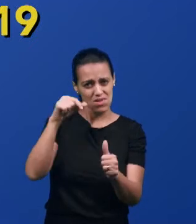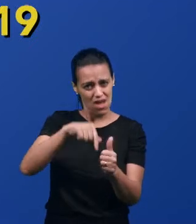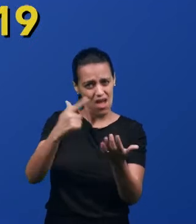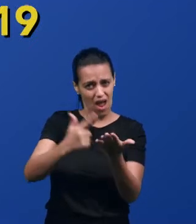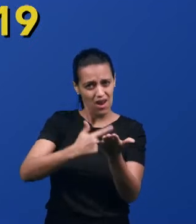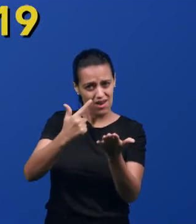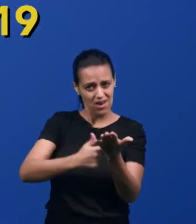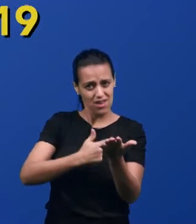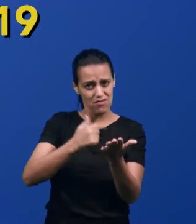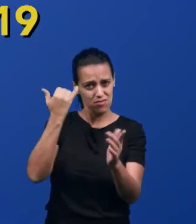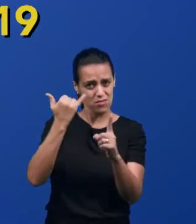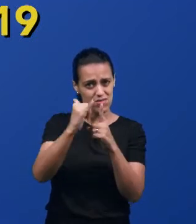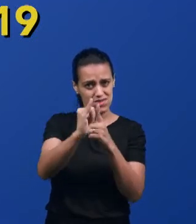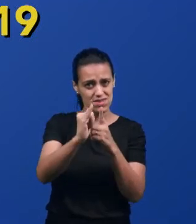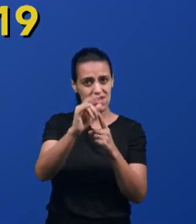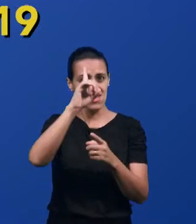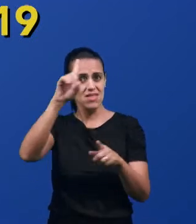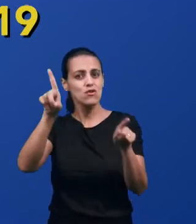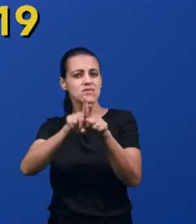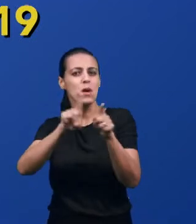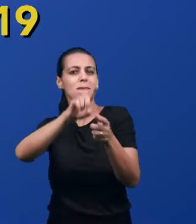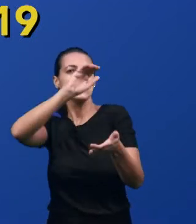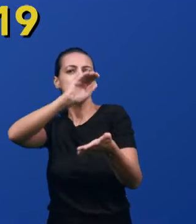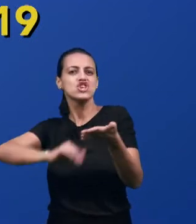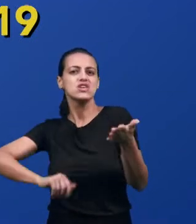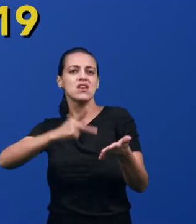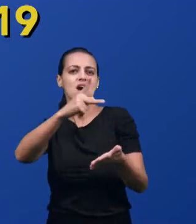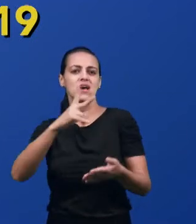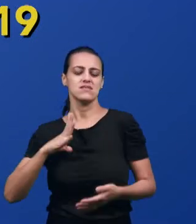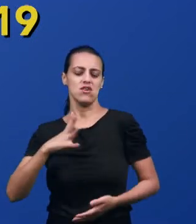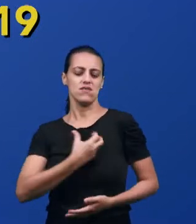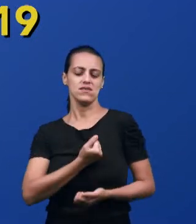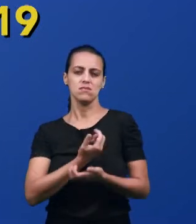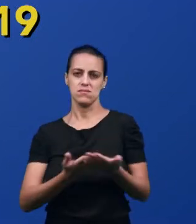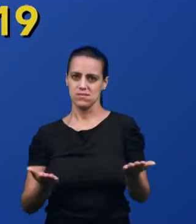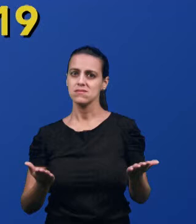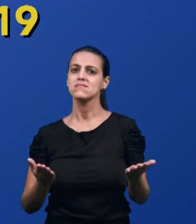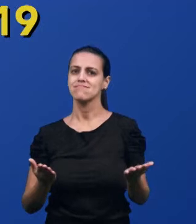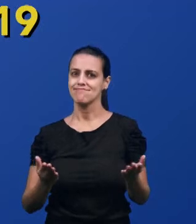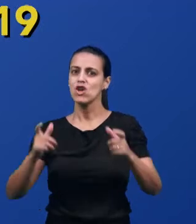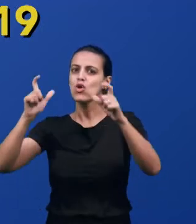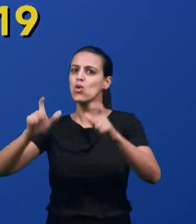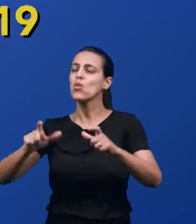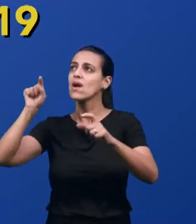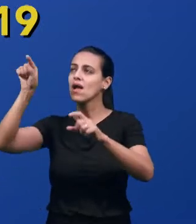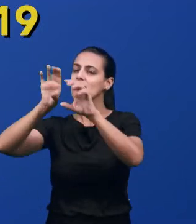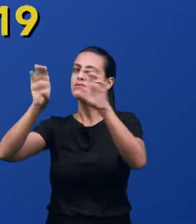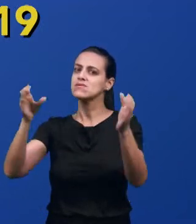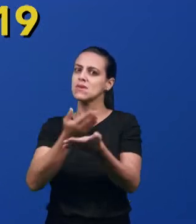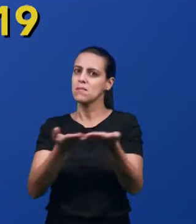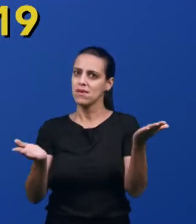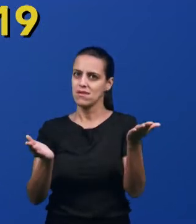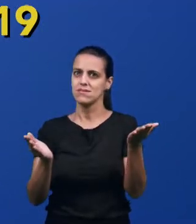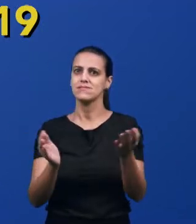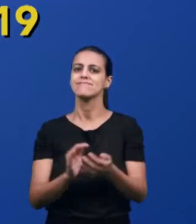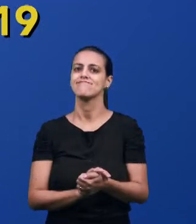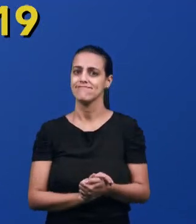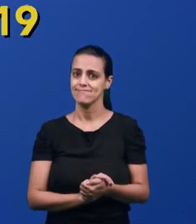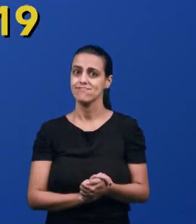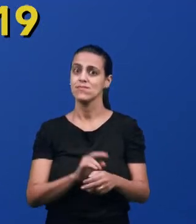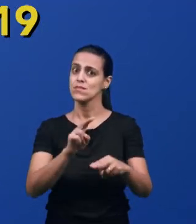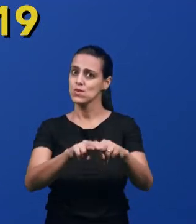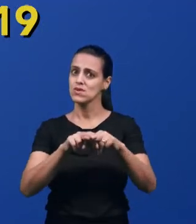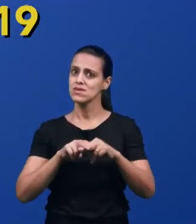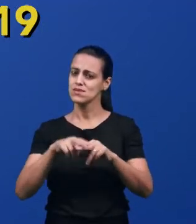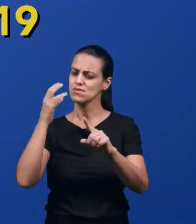n'importe quel mot du livre de cette prophétie, Dieu enlèvera sa partie dans l'arbre de la livre de vie, de la